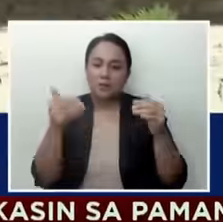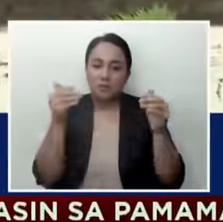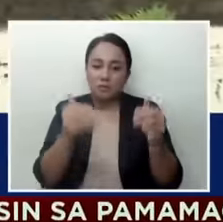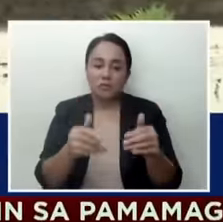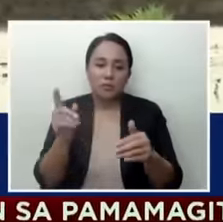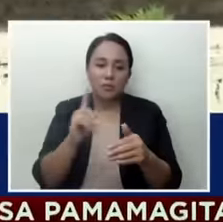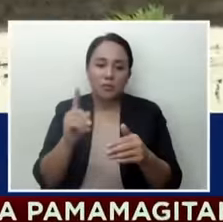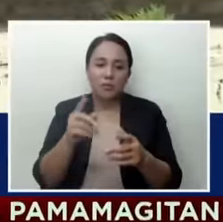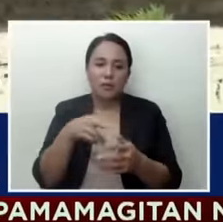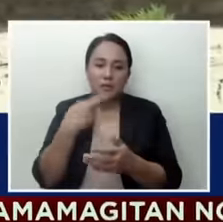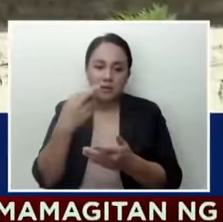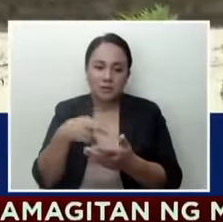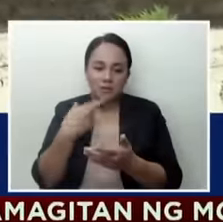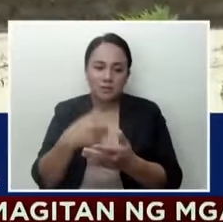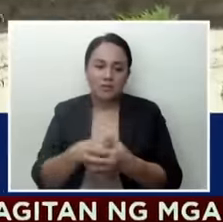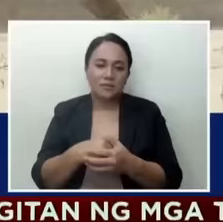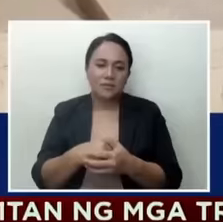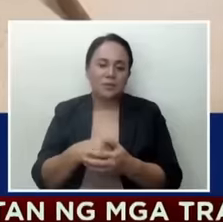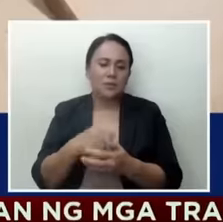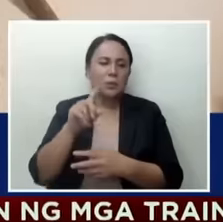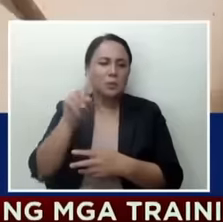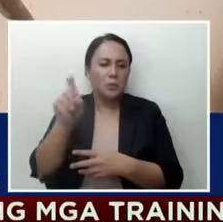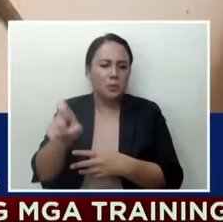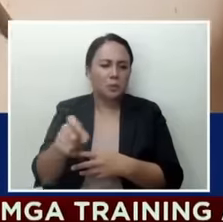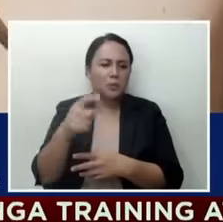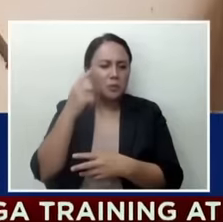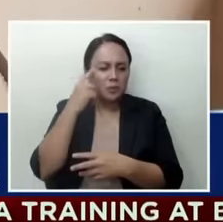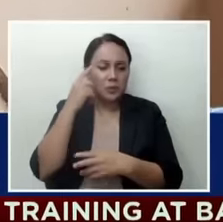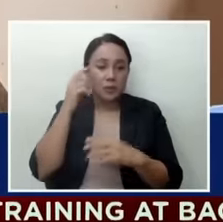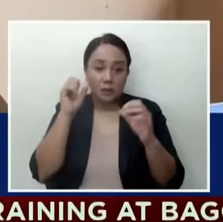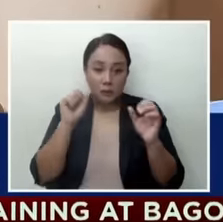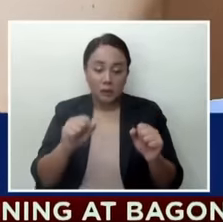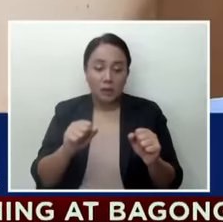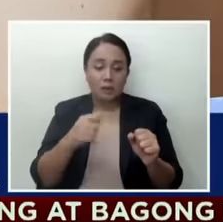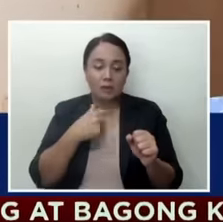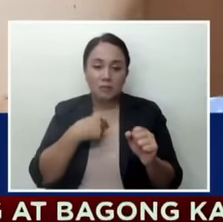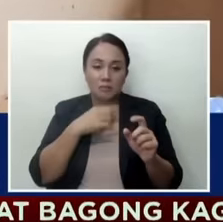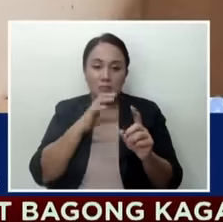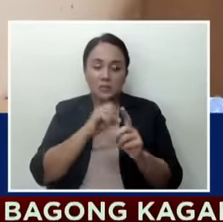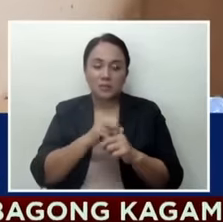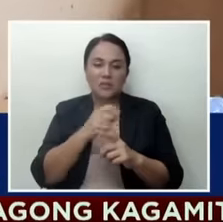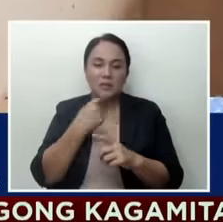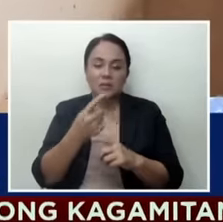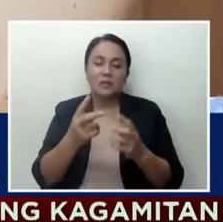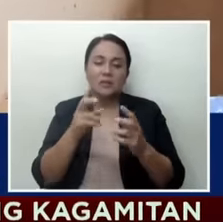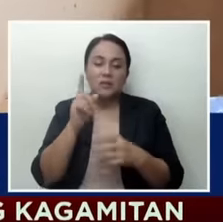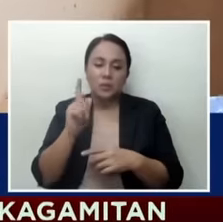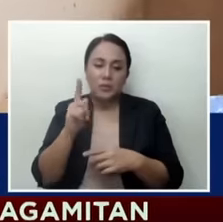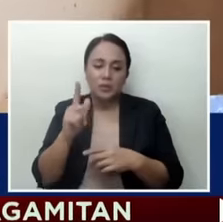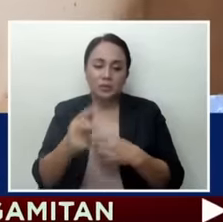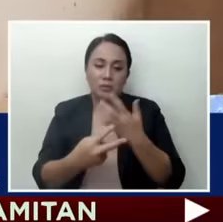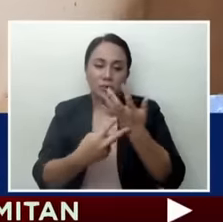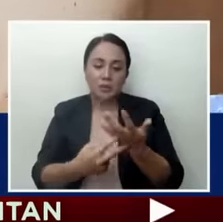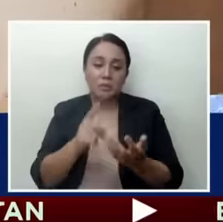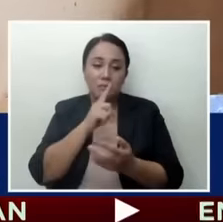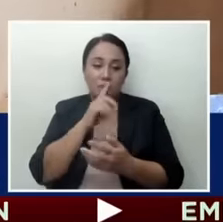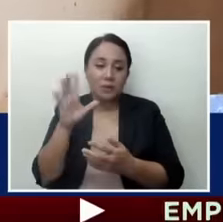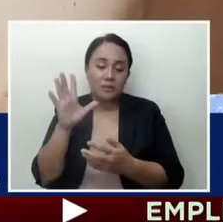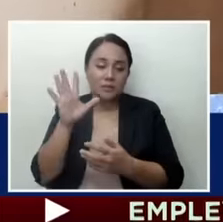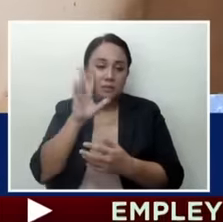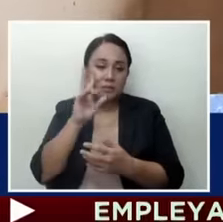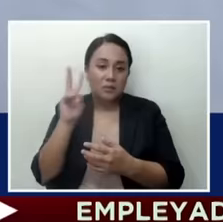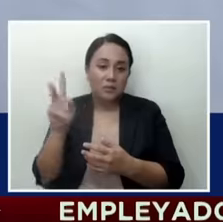ng bigas. Nang tanungin ko sa tingin niya ay kayang maabot ang 20 pesos per kilong bigas na pangako ni Pangulong